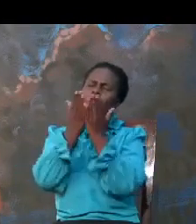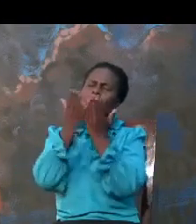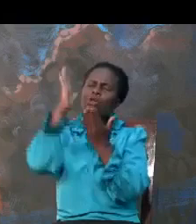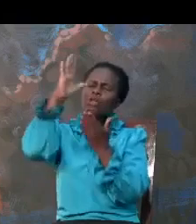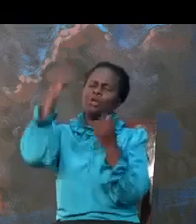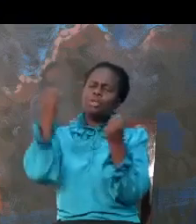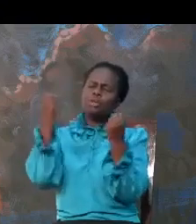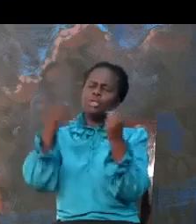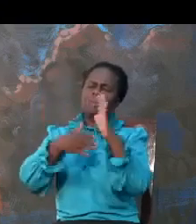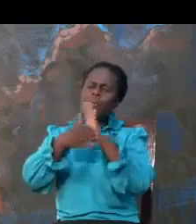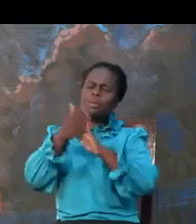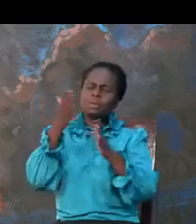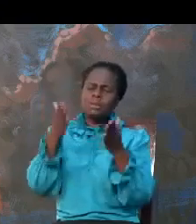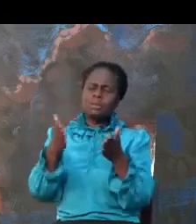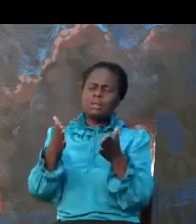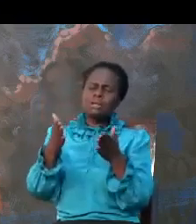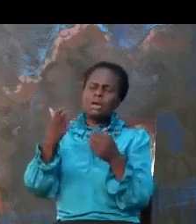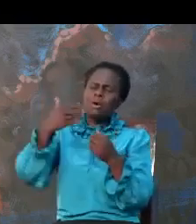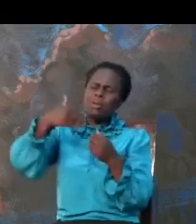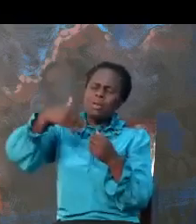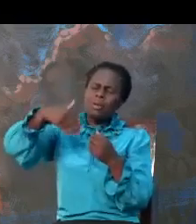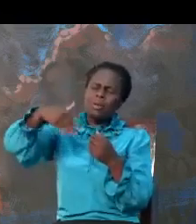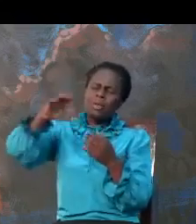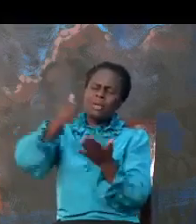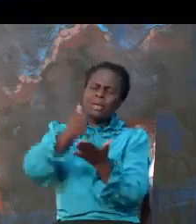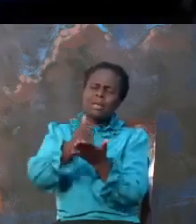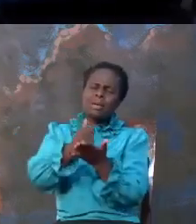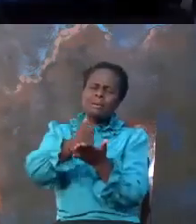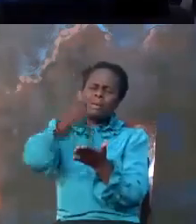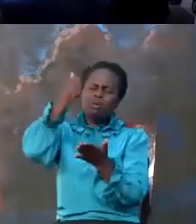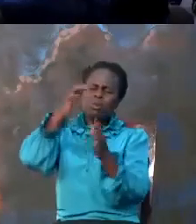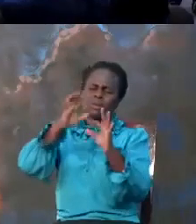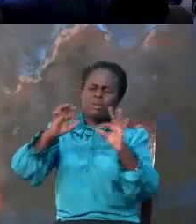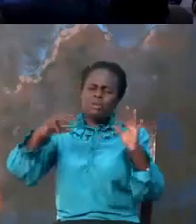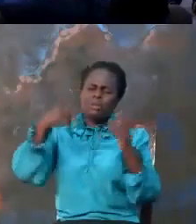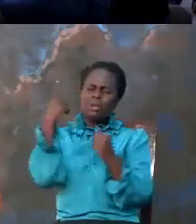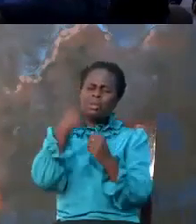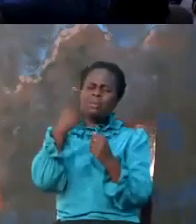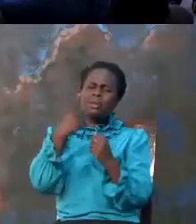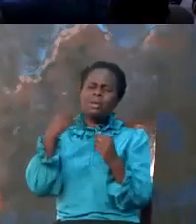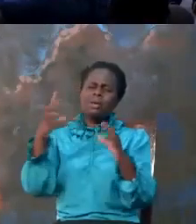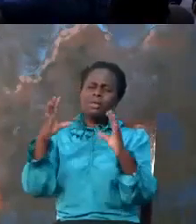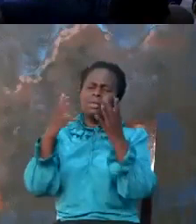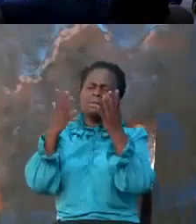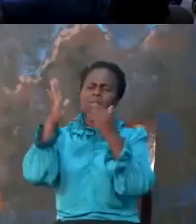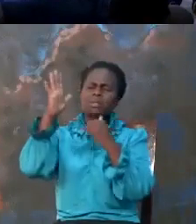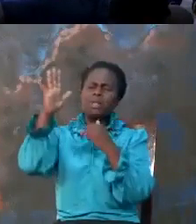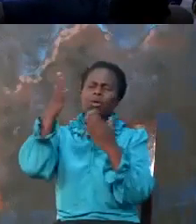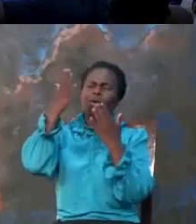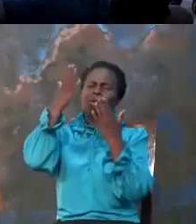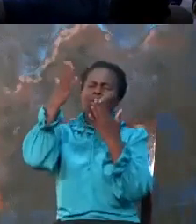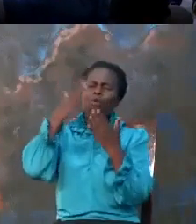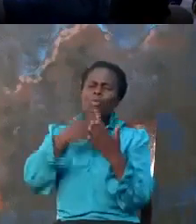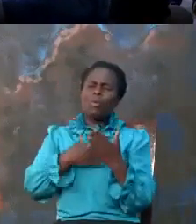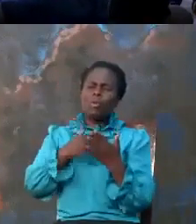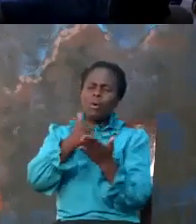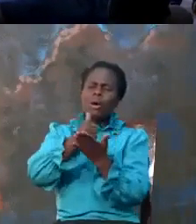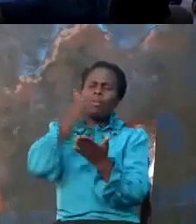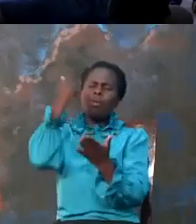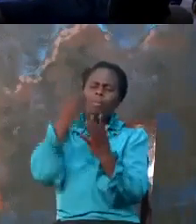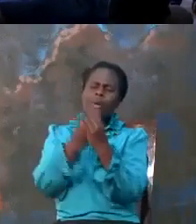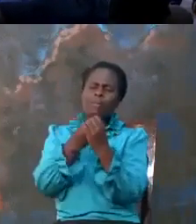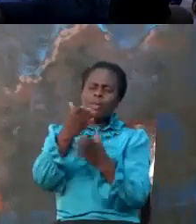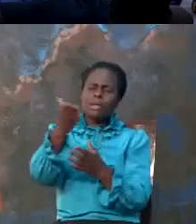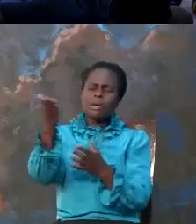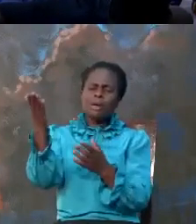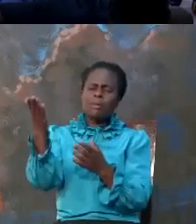Amina. Wanapoelekea katika maamuzi mazuri na ya pekee katika maisha yao, Mungu wangu amua pamoja nao.